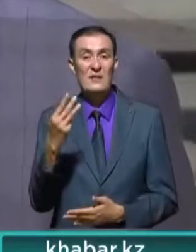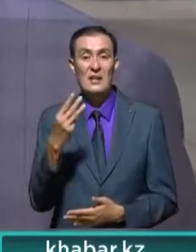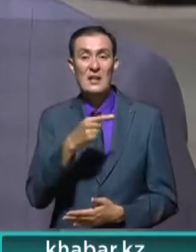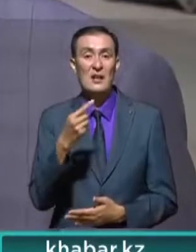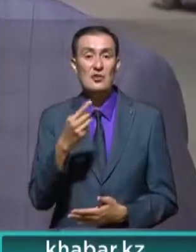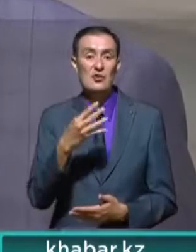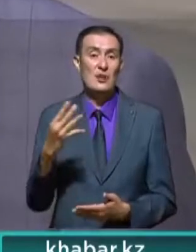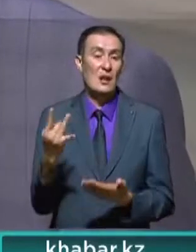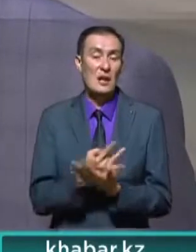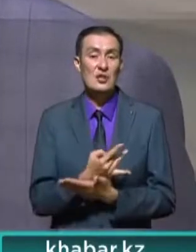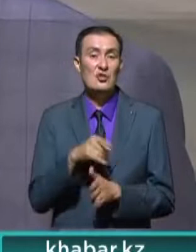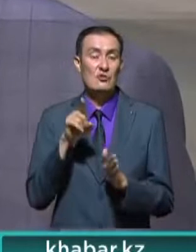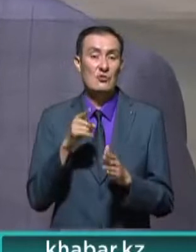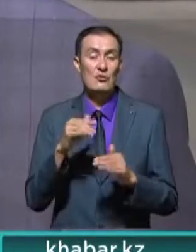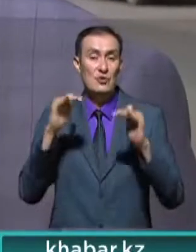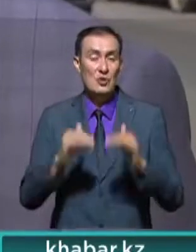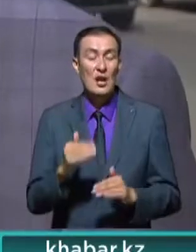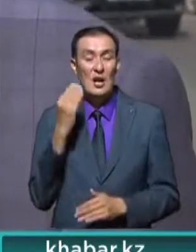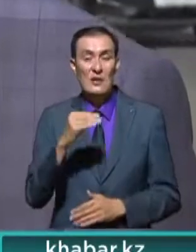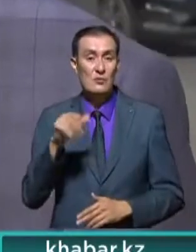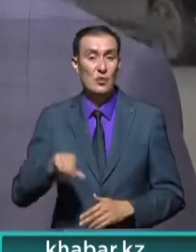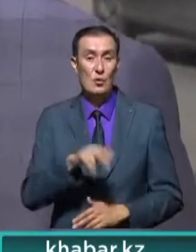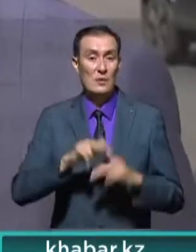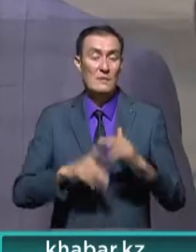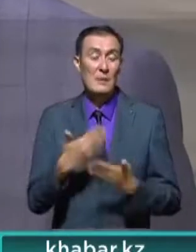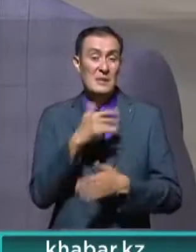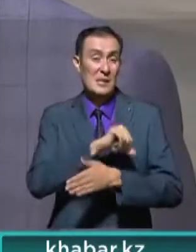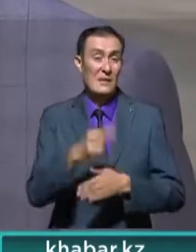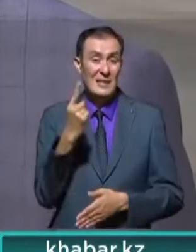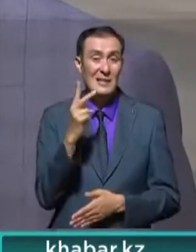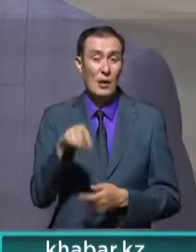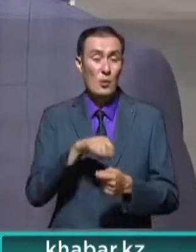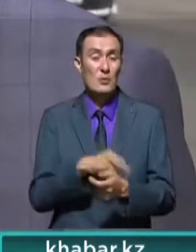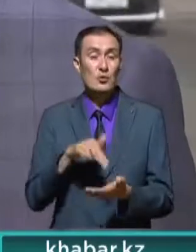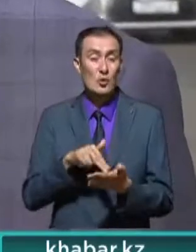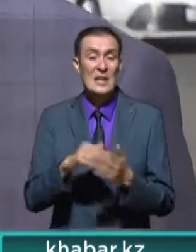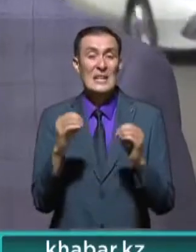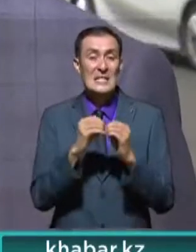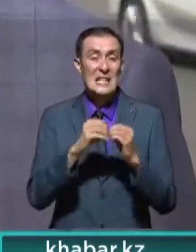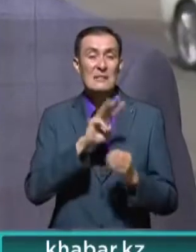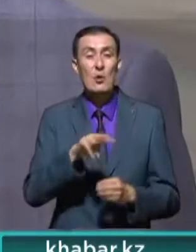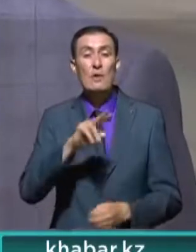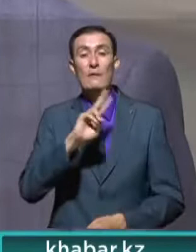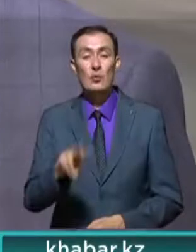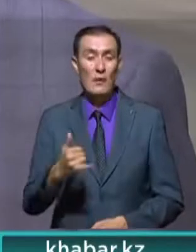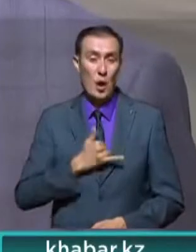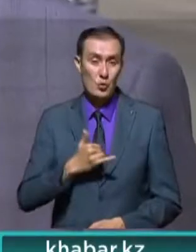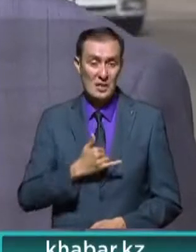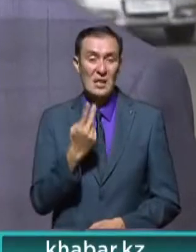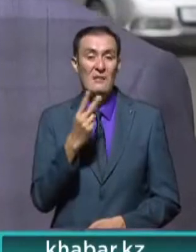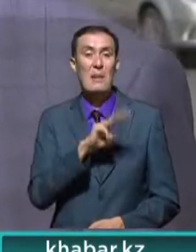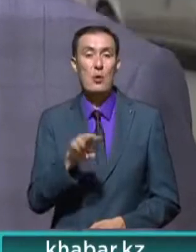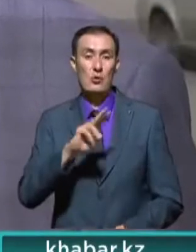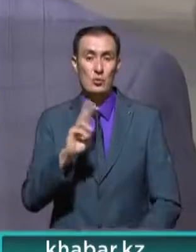ниже. Трудно построить качественную дорогу. За границей, например, 1 километр стоит 10 миллионов долларов, а у нас 2